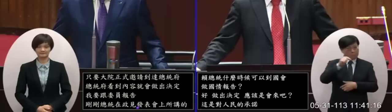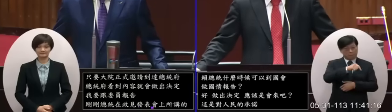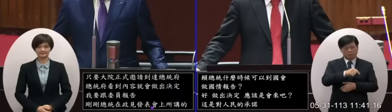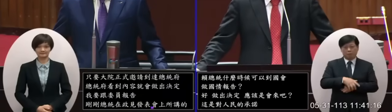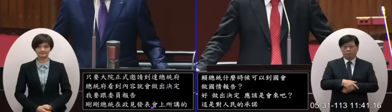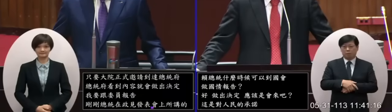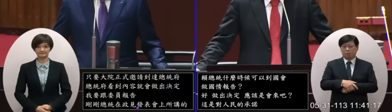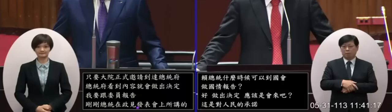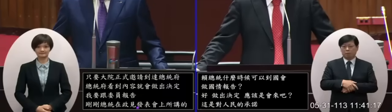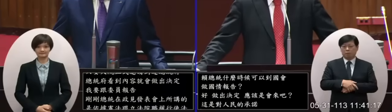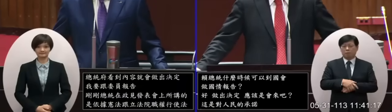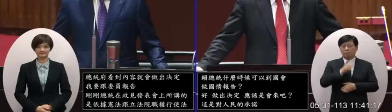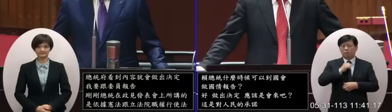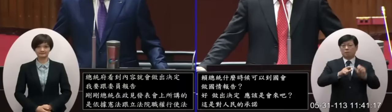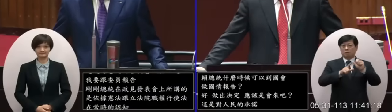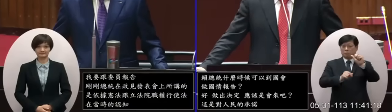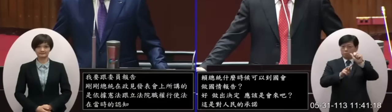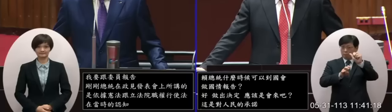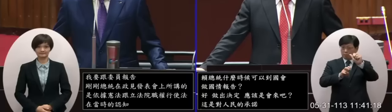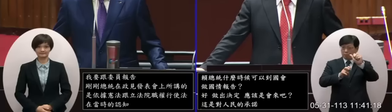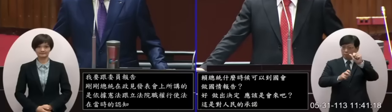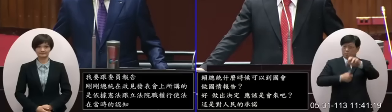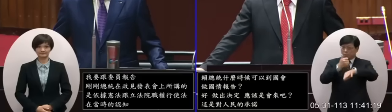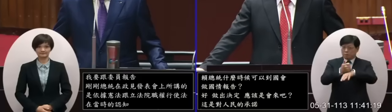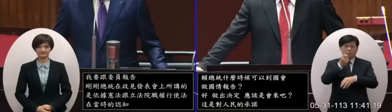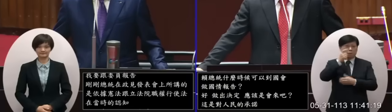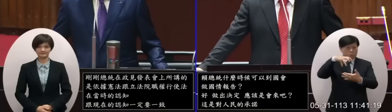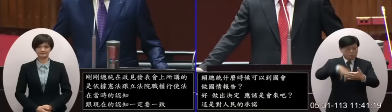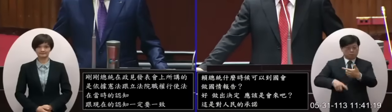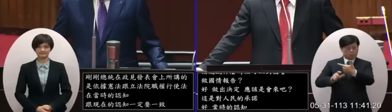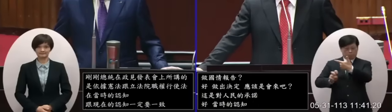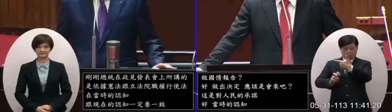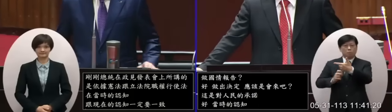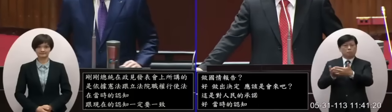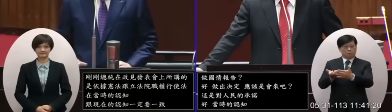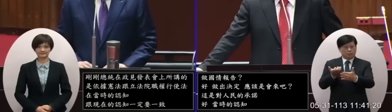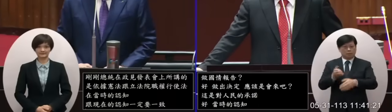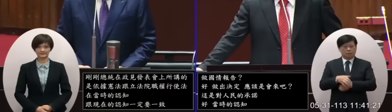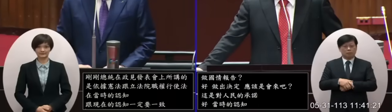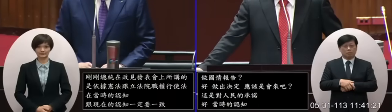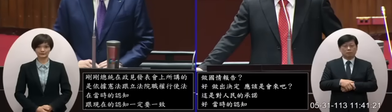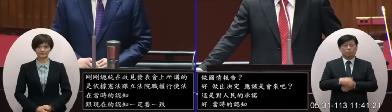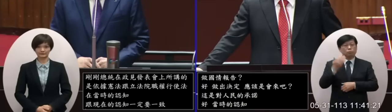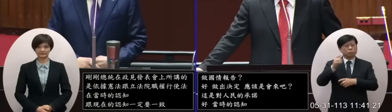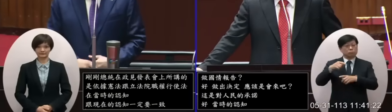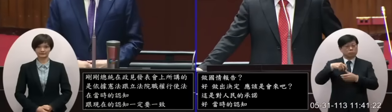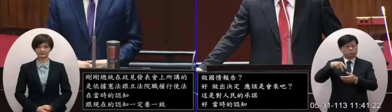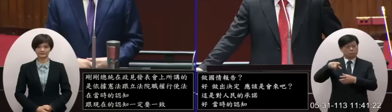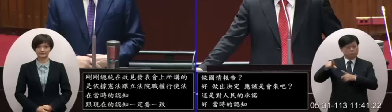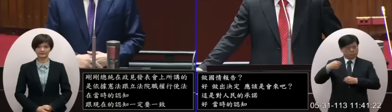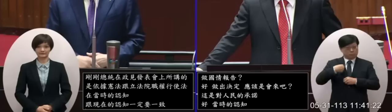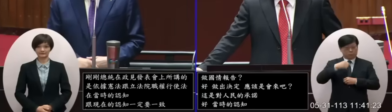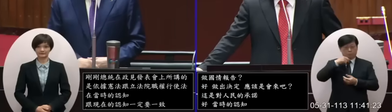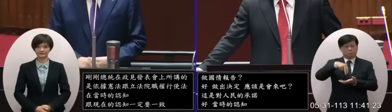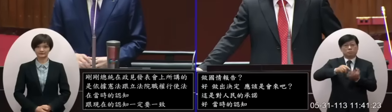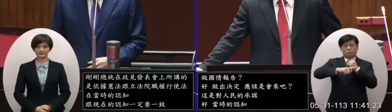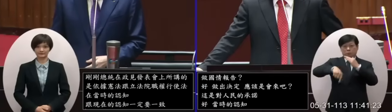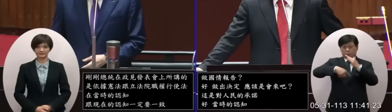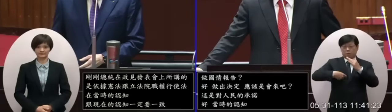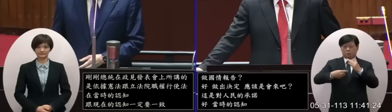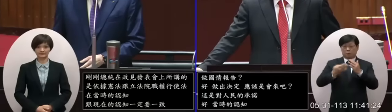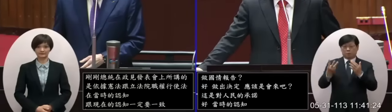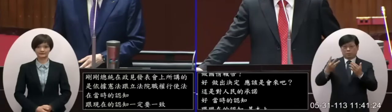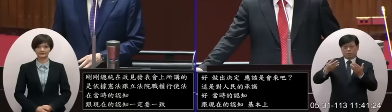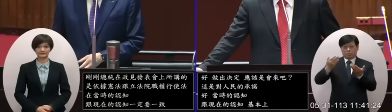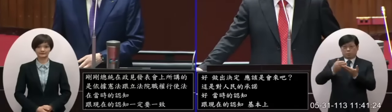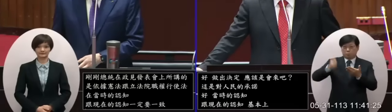本上5月22号就职一个月内，6月20号依照立法院刚刚三读通